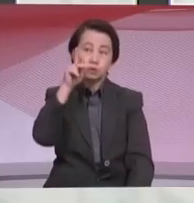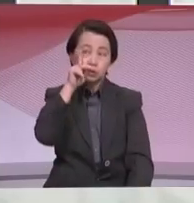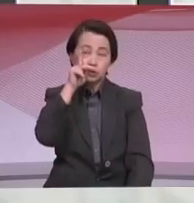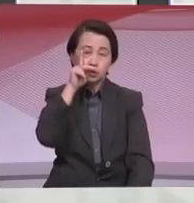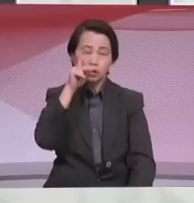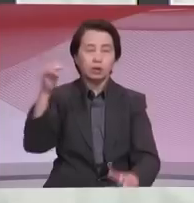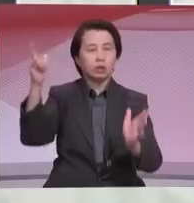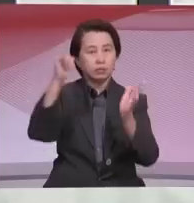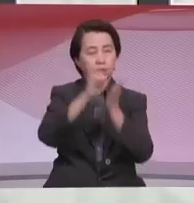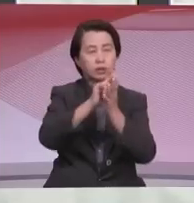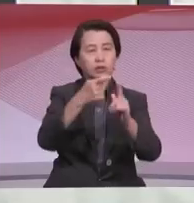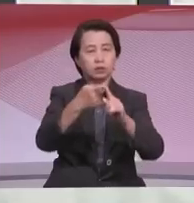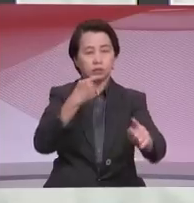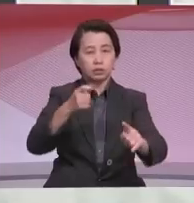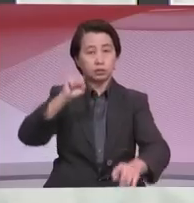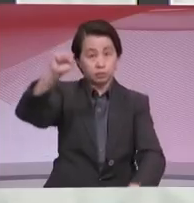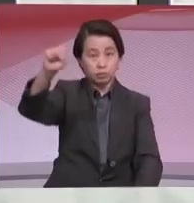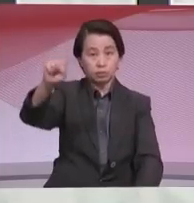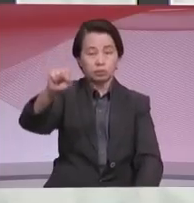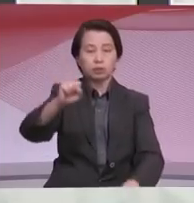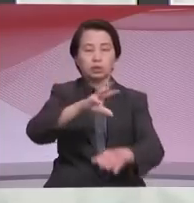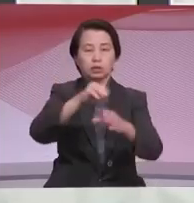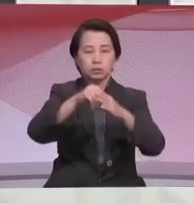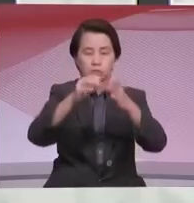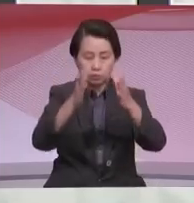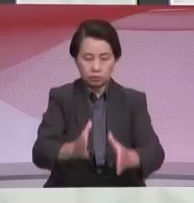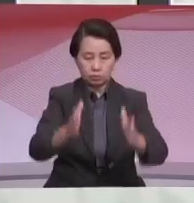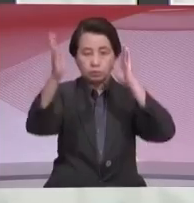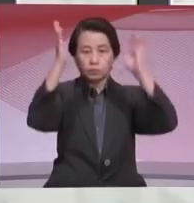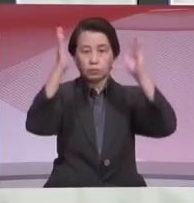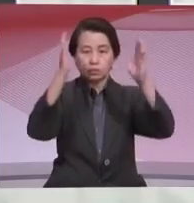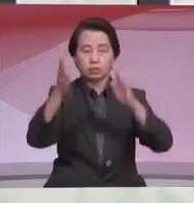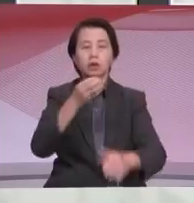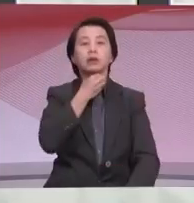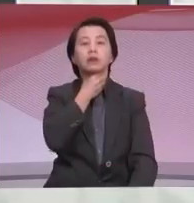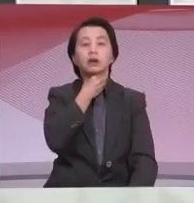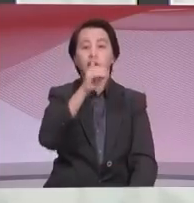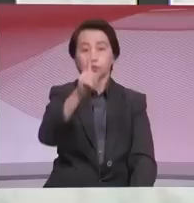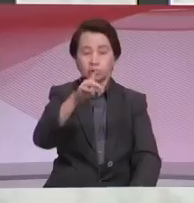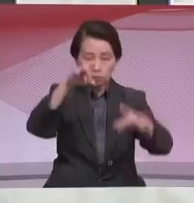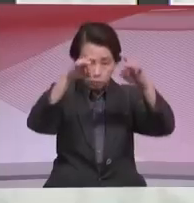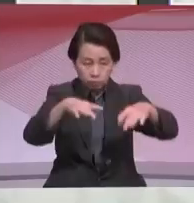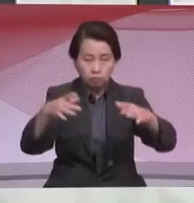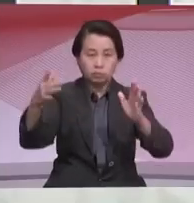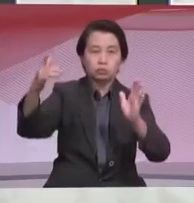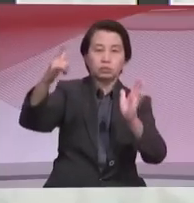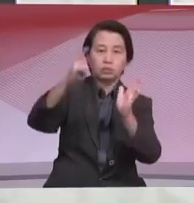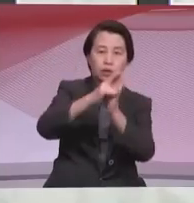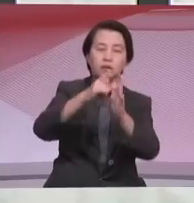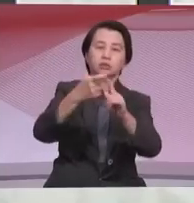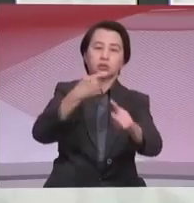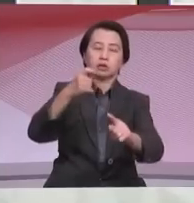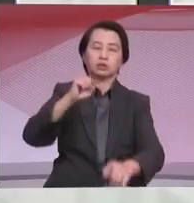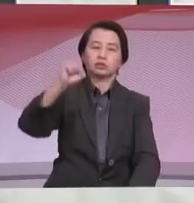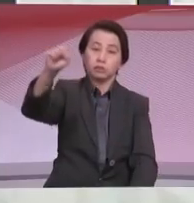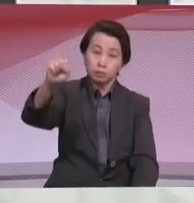saringan pulang pada Sabah yang melibatkan warga negara. Di Perak, 1 kes saringan pulang pada kawasan berisiko iaitu